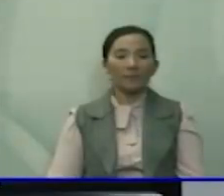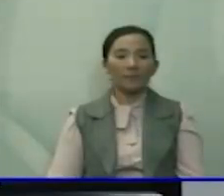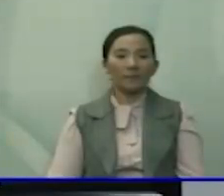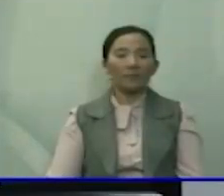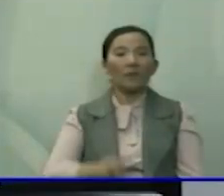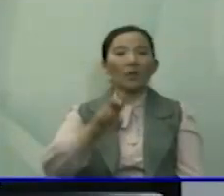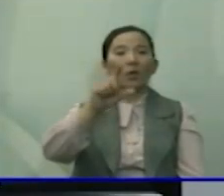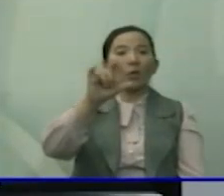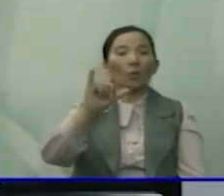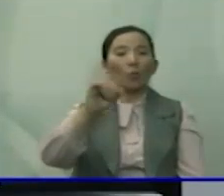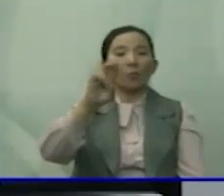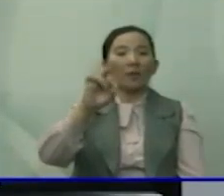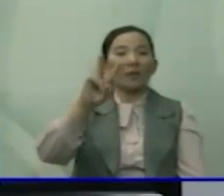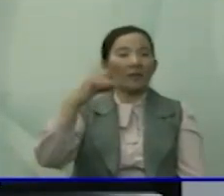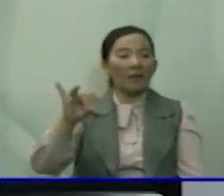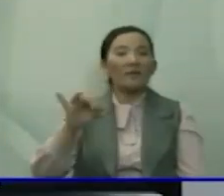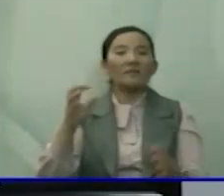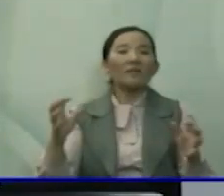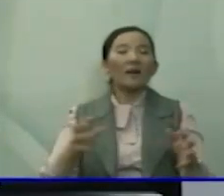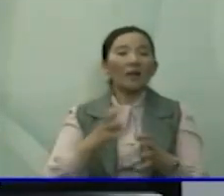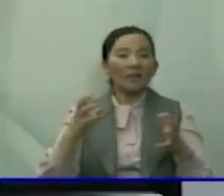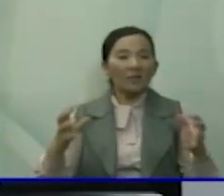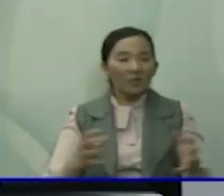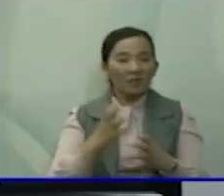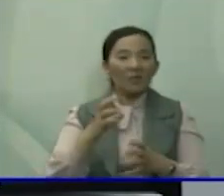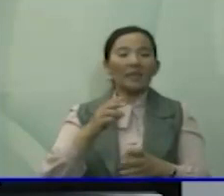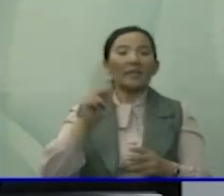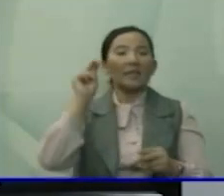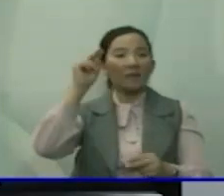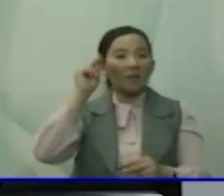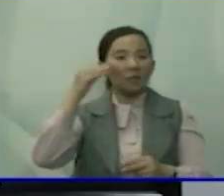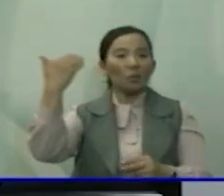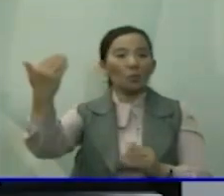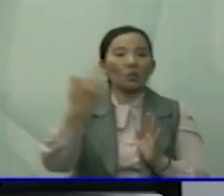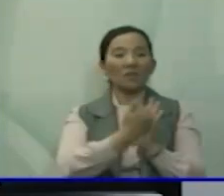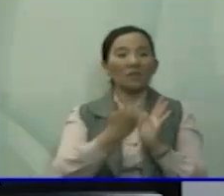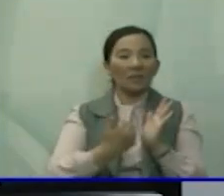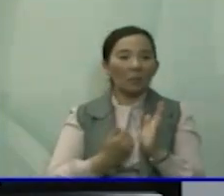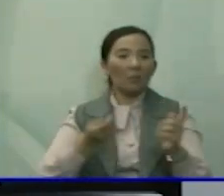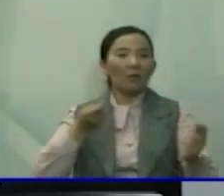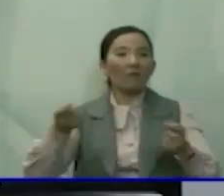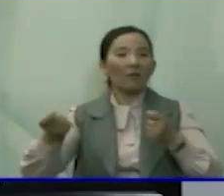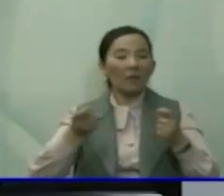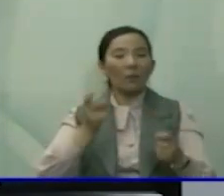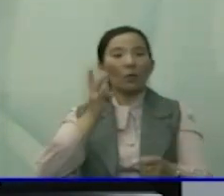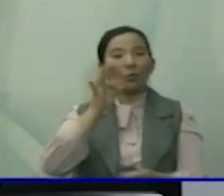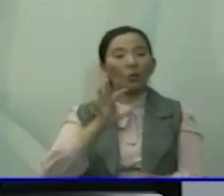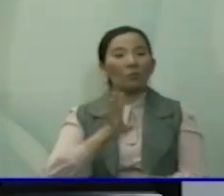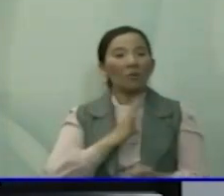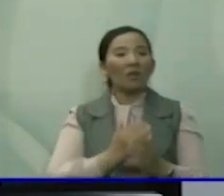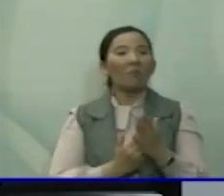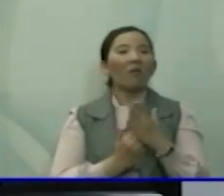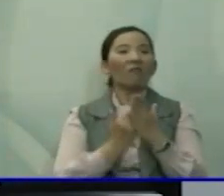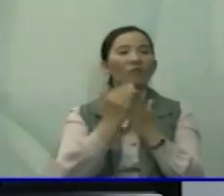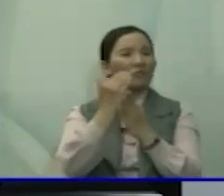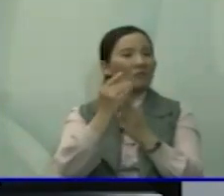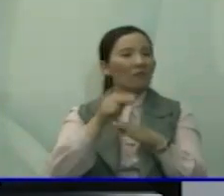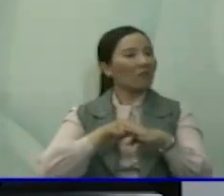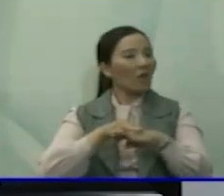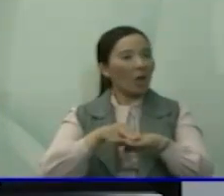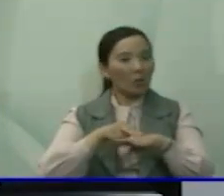хубилай сохранил китайскую систему управления но были повышенной налоги